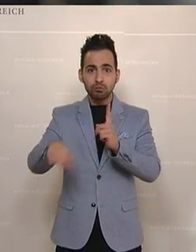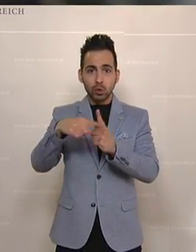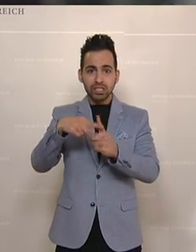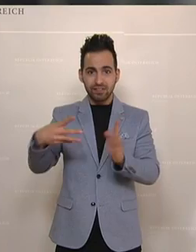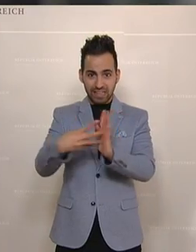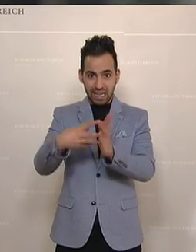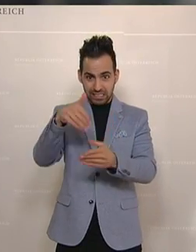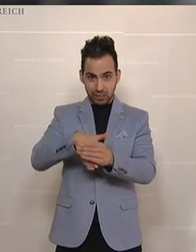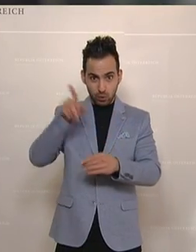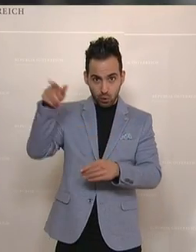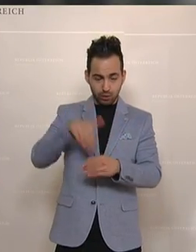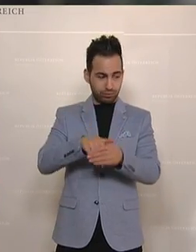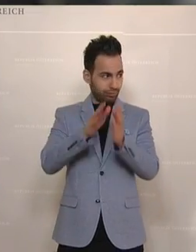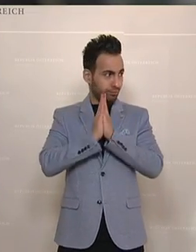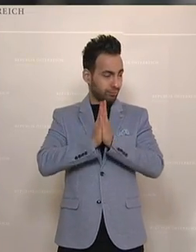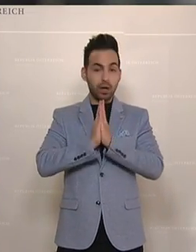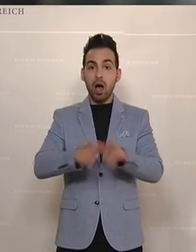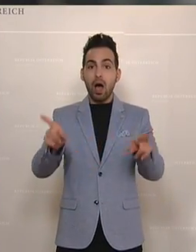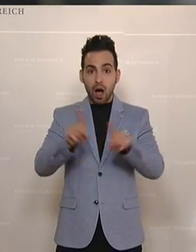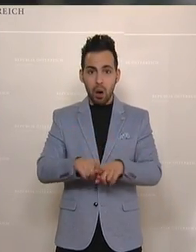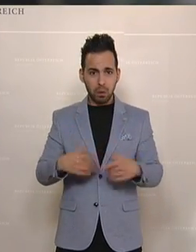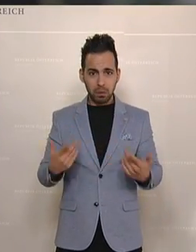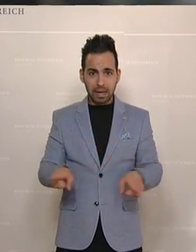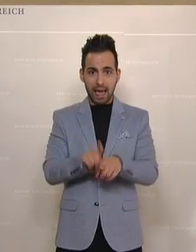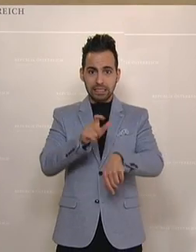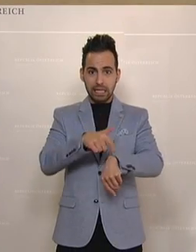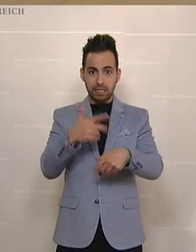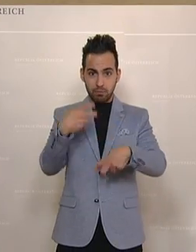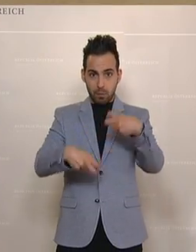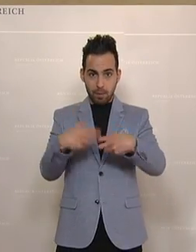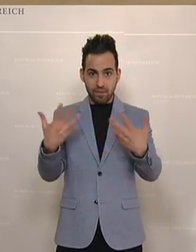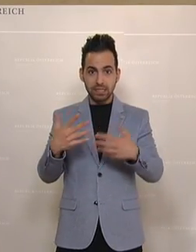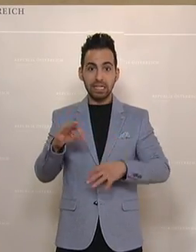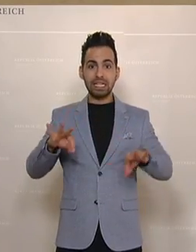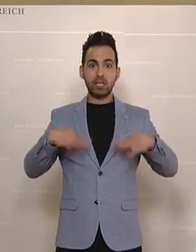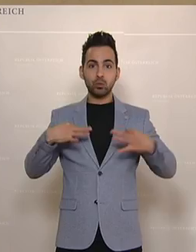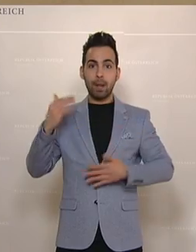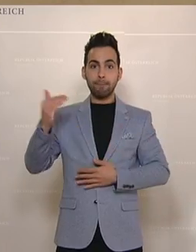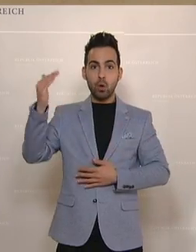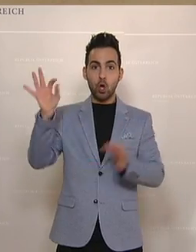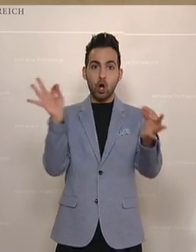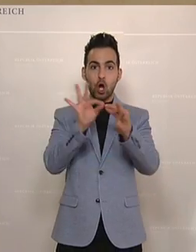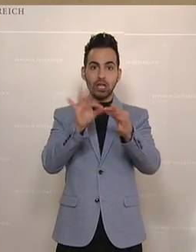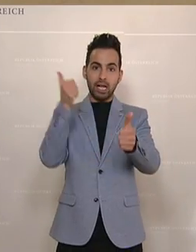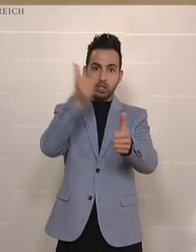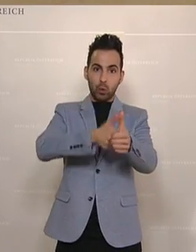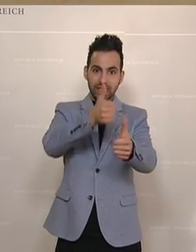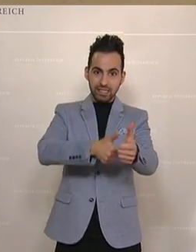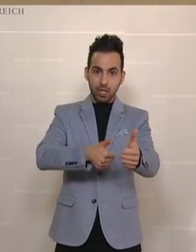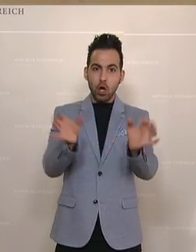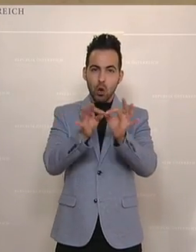bei den Tests, die dort durchgeführt wurden. Und haben aber gleichzeitig die Gesundheitsbehörden, die das Contact Tracing, die